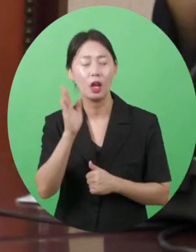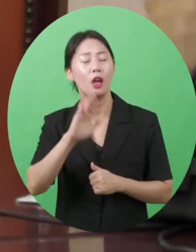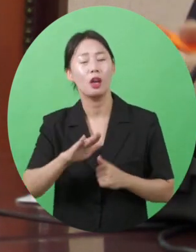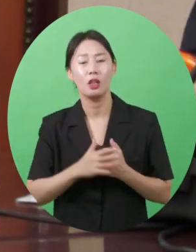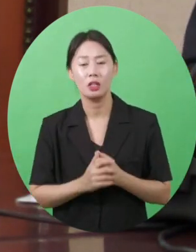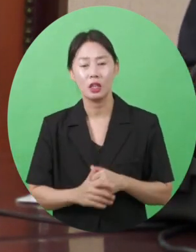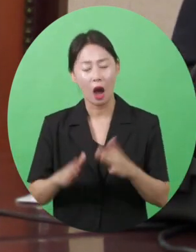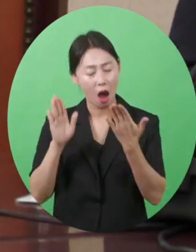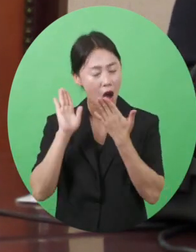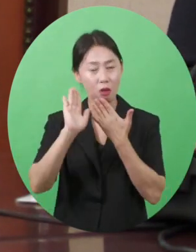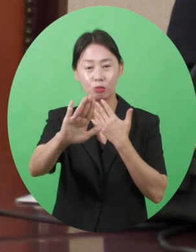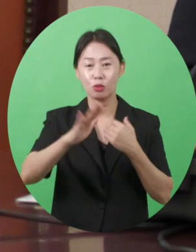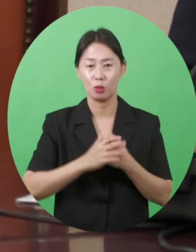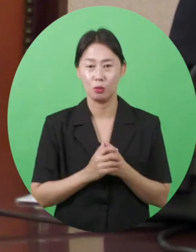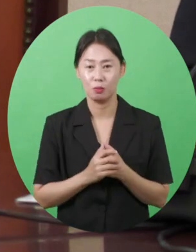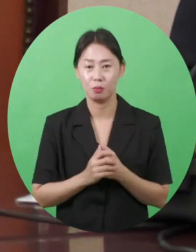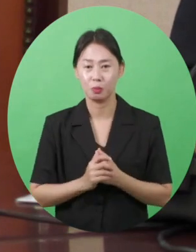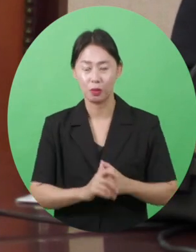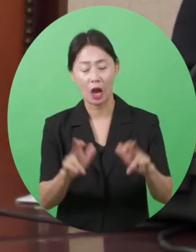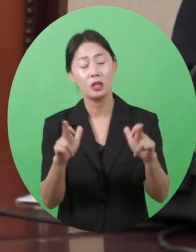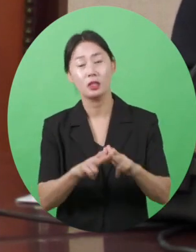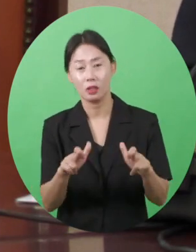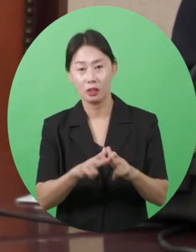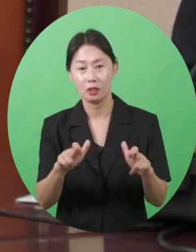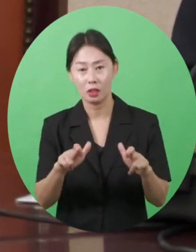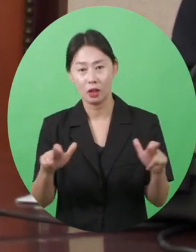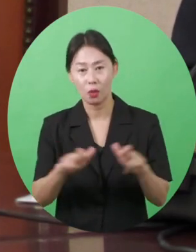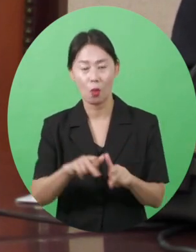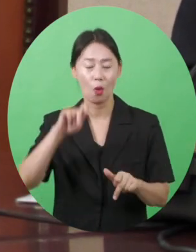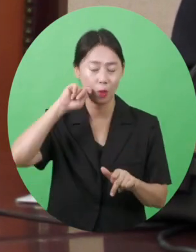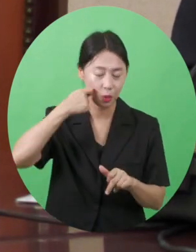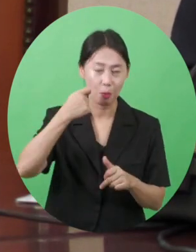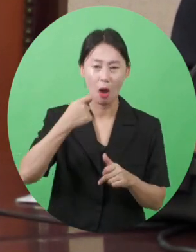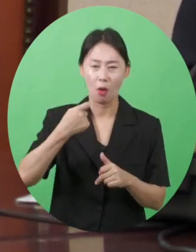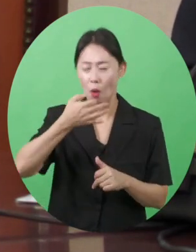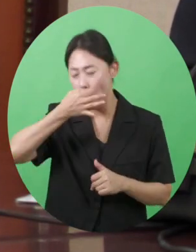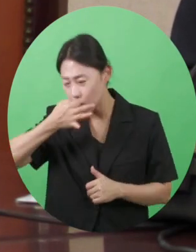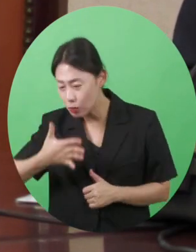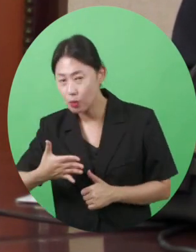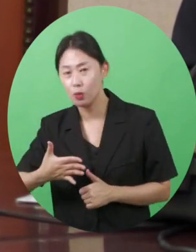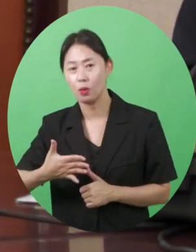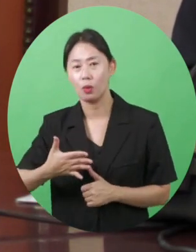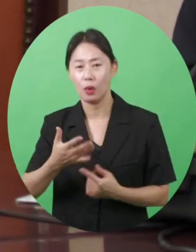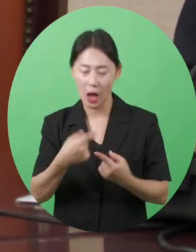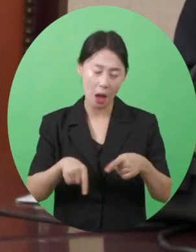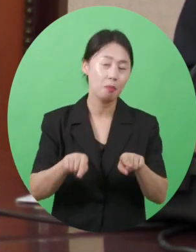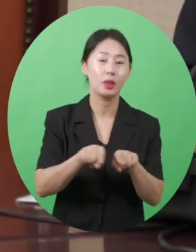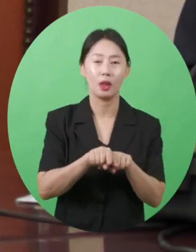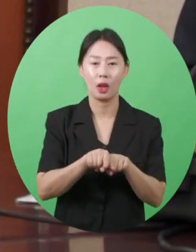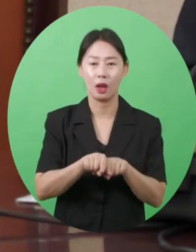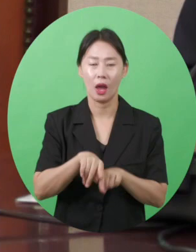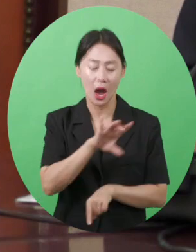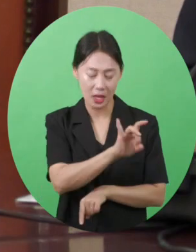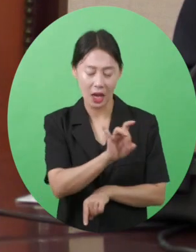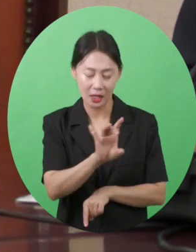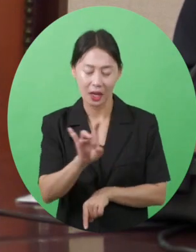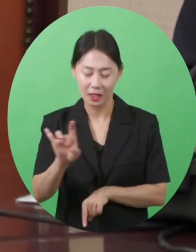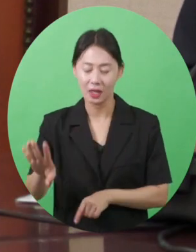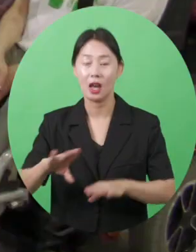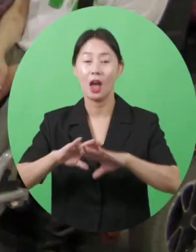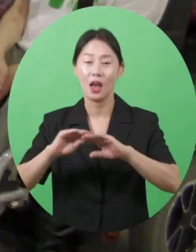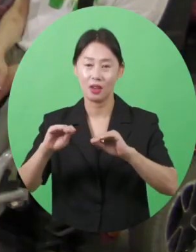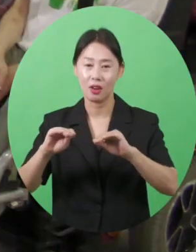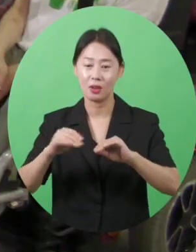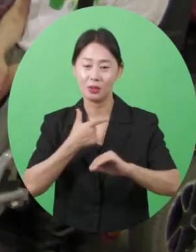함께 장애인들의 어려움과 힘든 것들을 같이 공감하면서 하나씩 하나씩